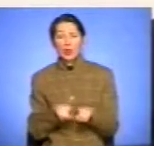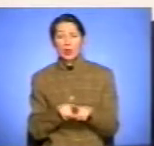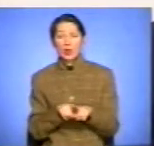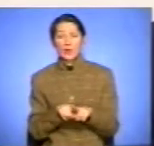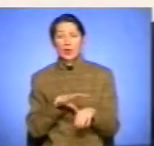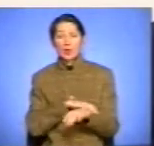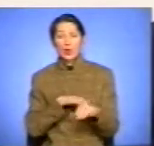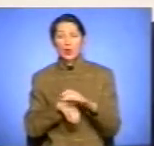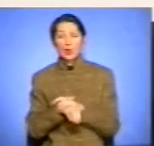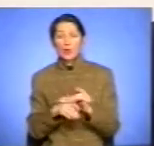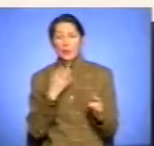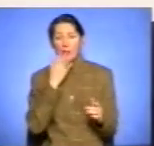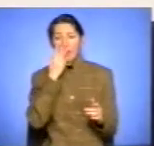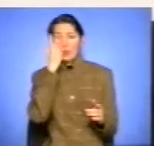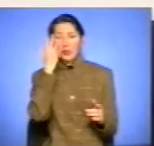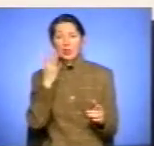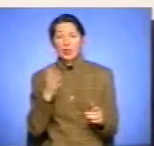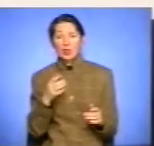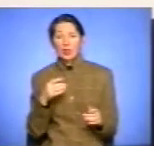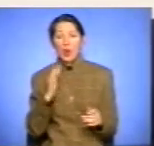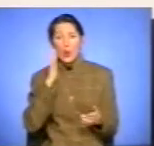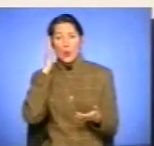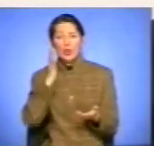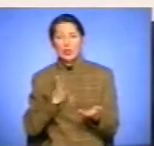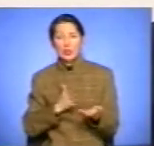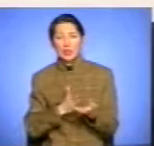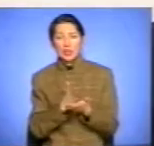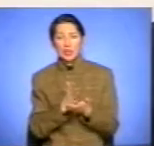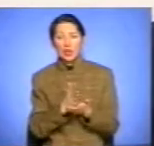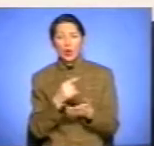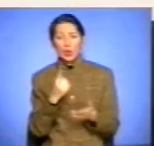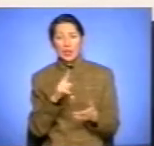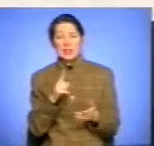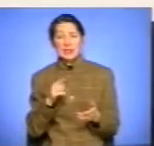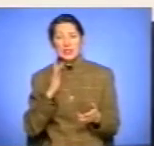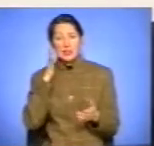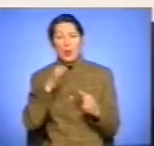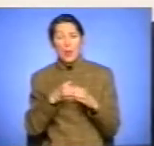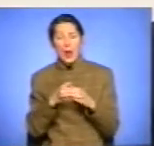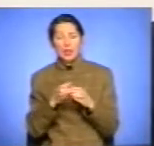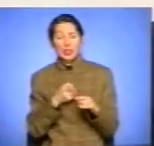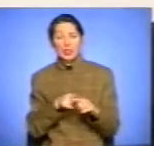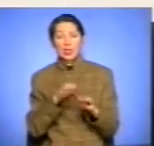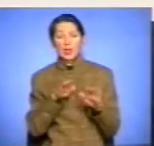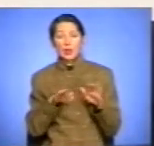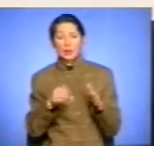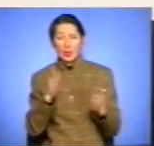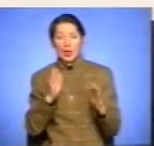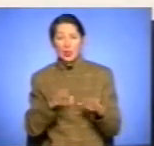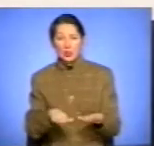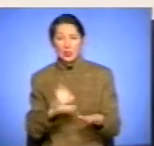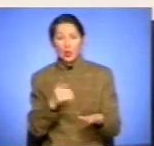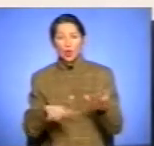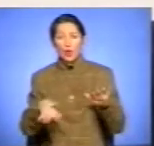амбіцій політичних однієї з партій які поставили на одну вагу поставили